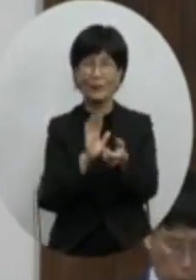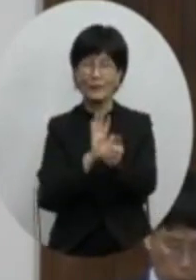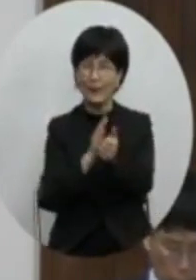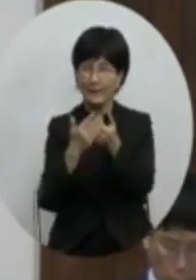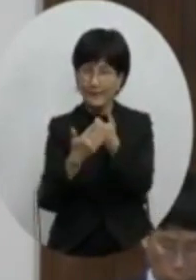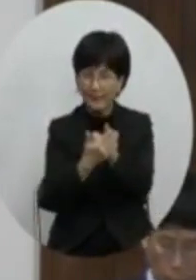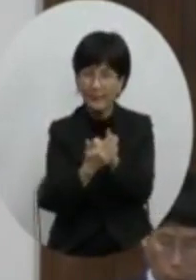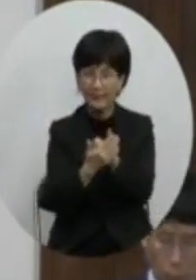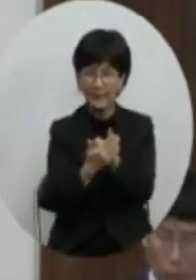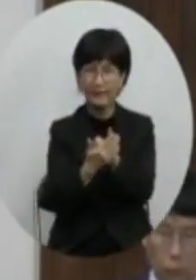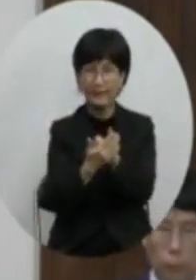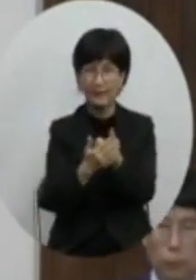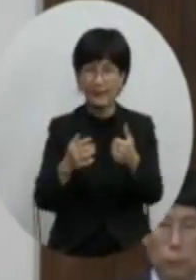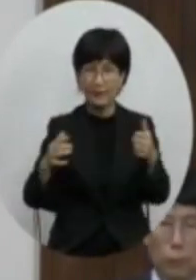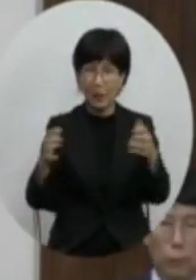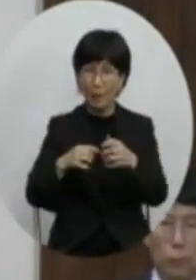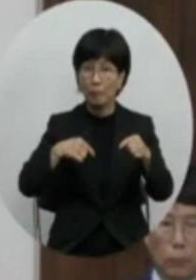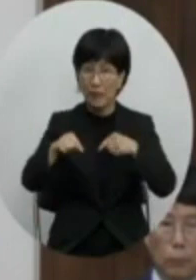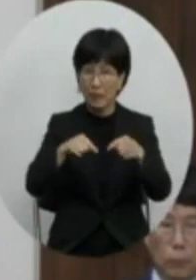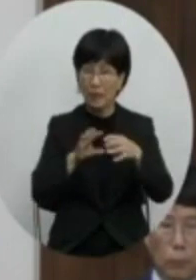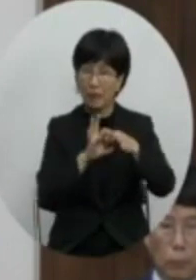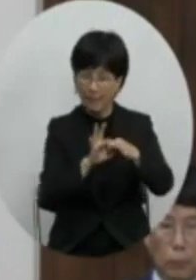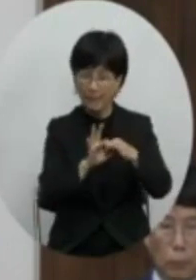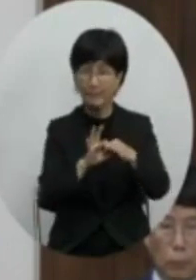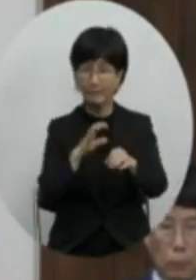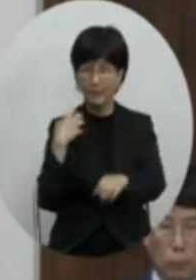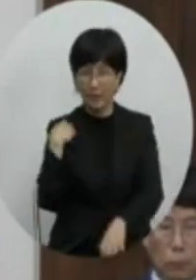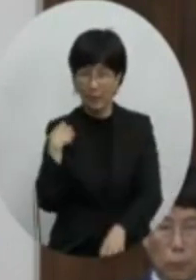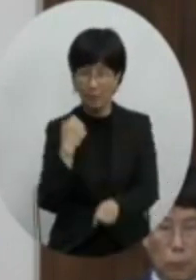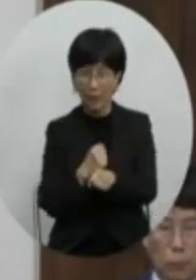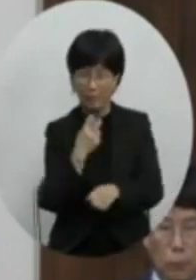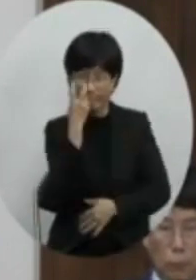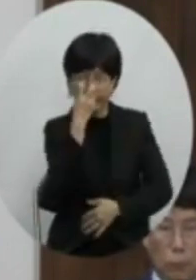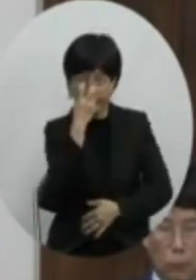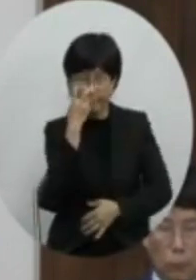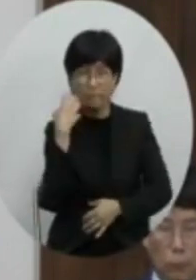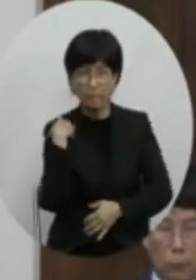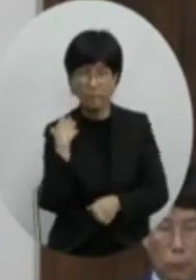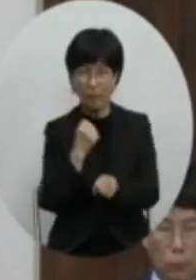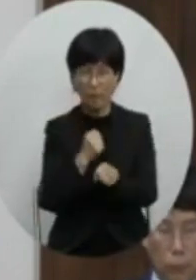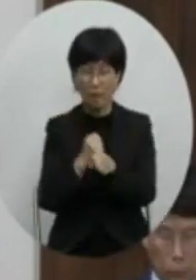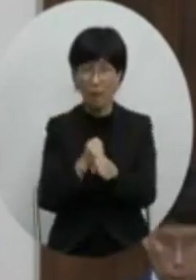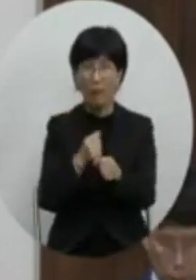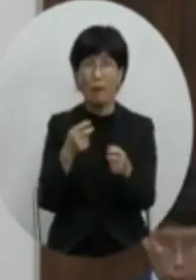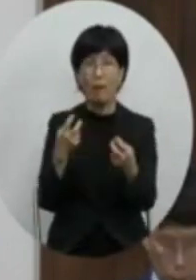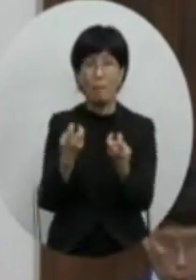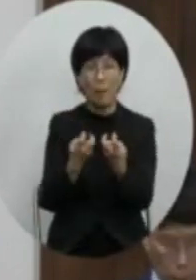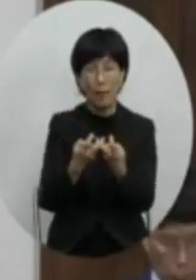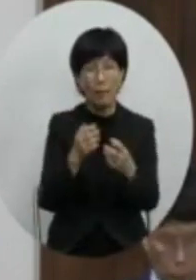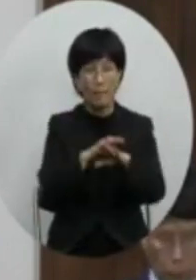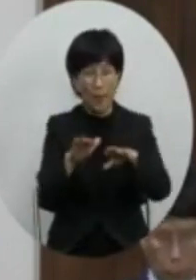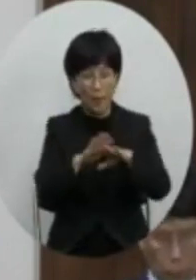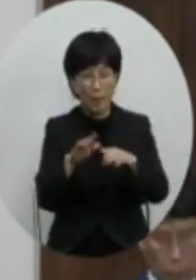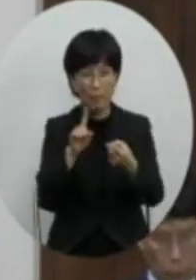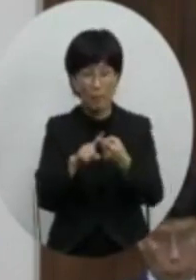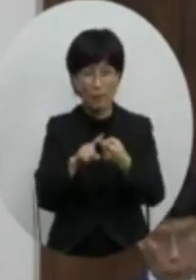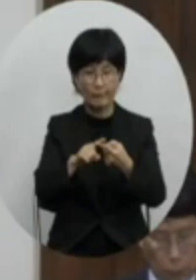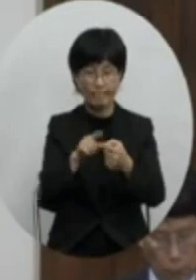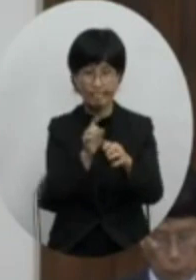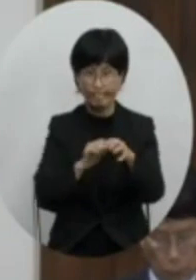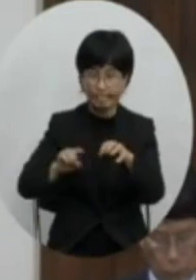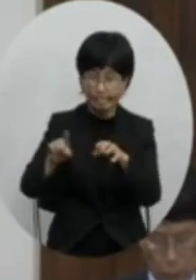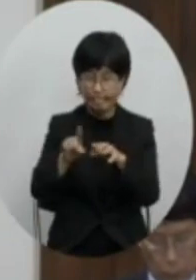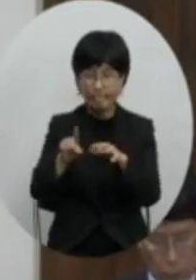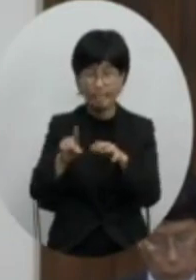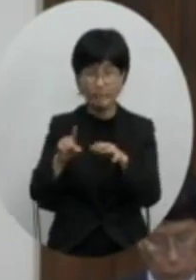자세로 책임감 있게 견제하고 감시함은 물론 대안을 제시하는 선진적인 의정활동을